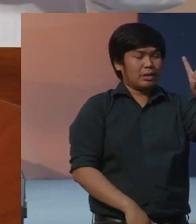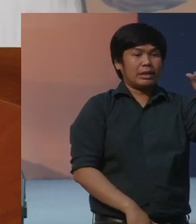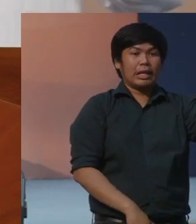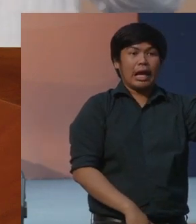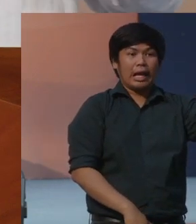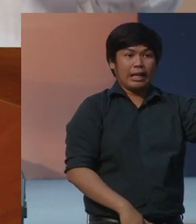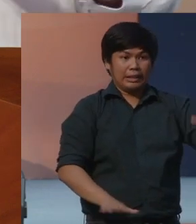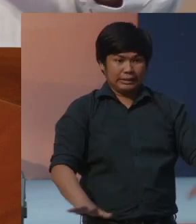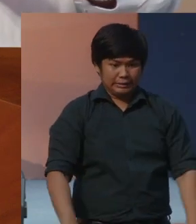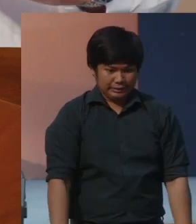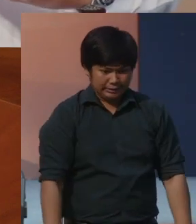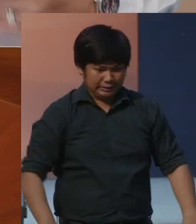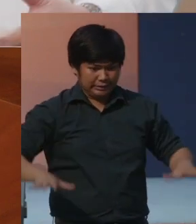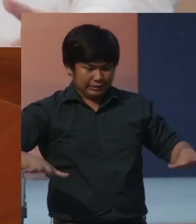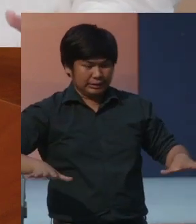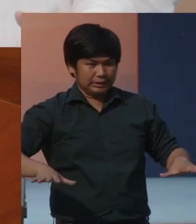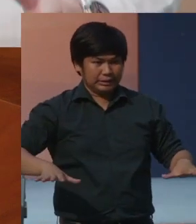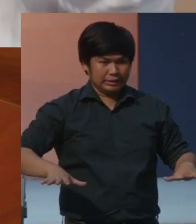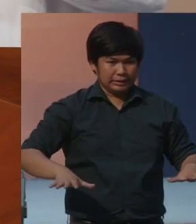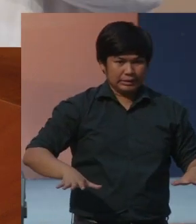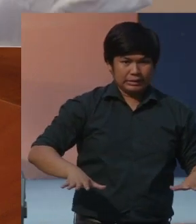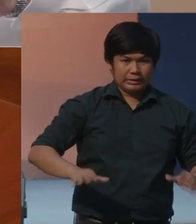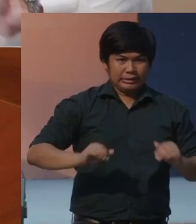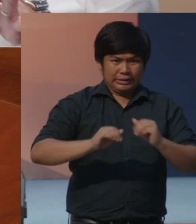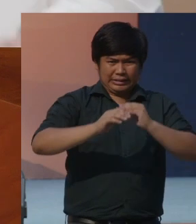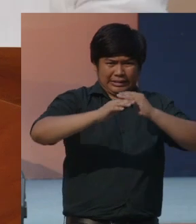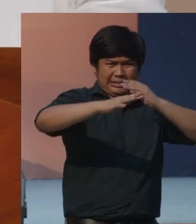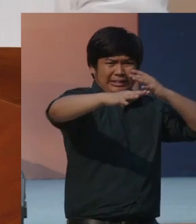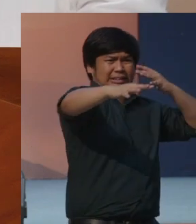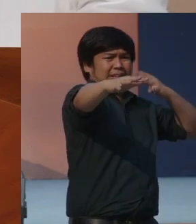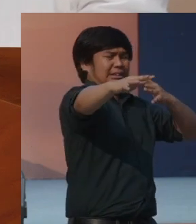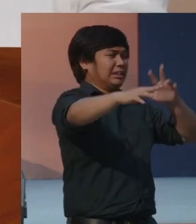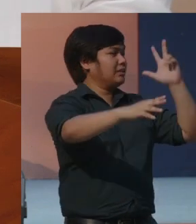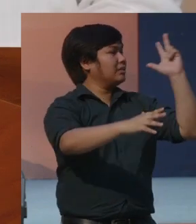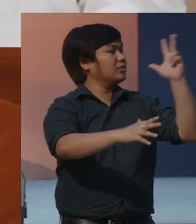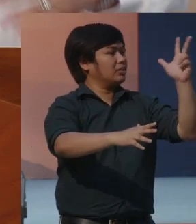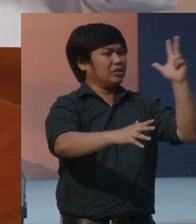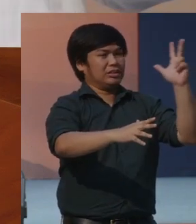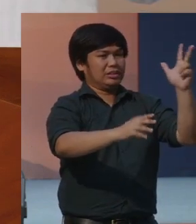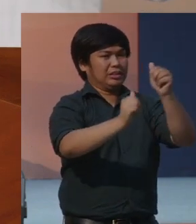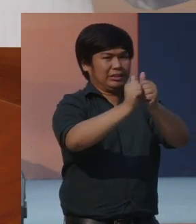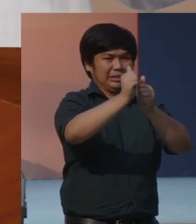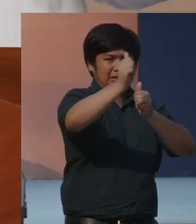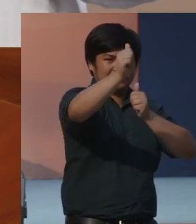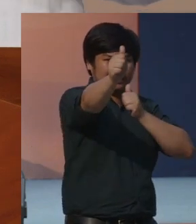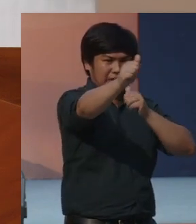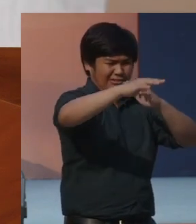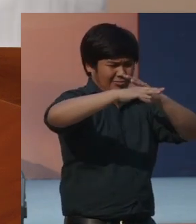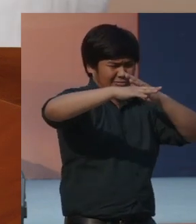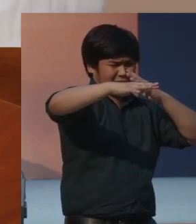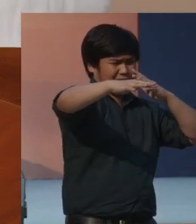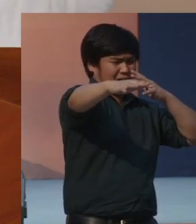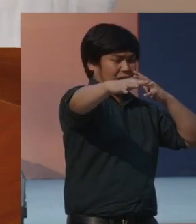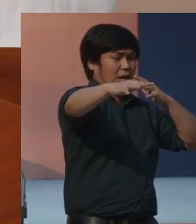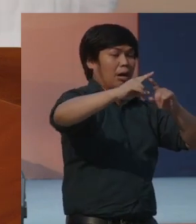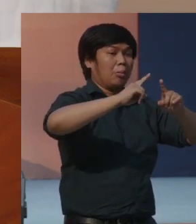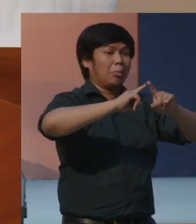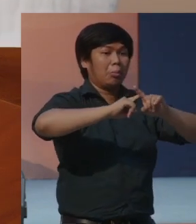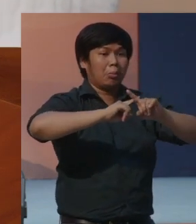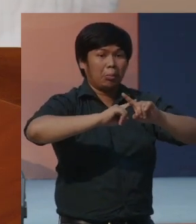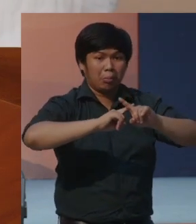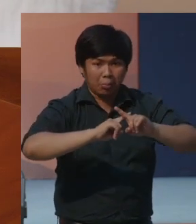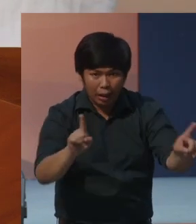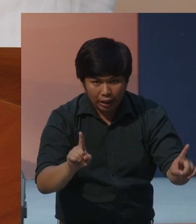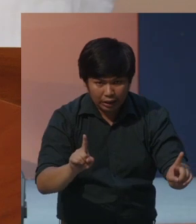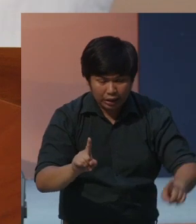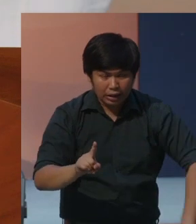feet lang po ang lawak niya. Pero nung daw panahon ni Joshua, ang usual na lawak ng Jordan